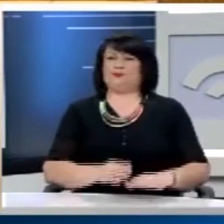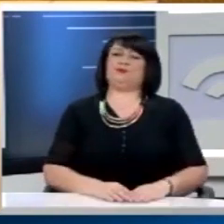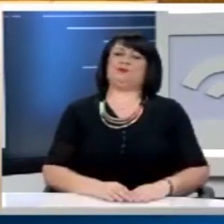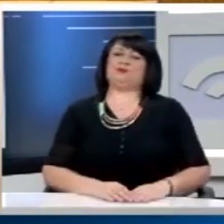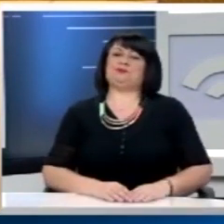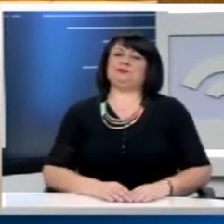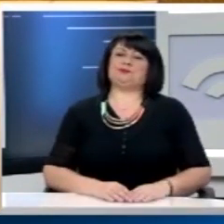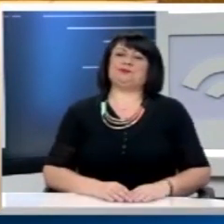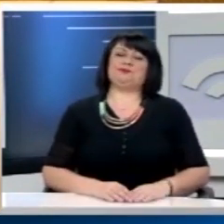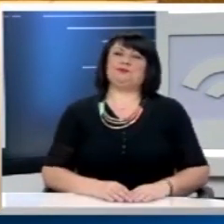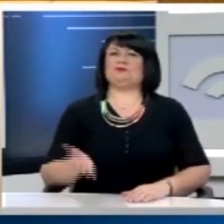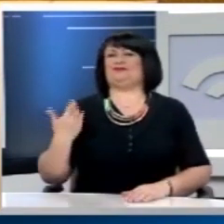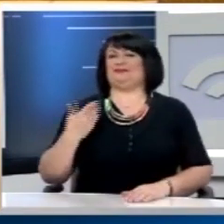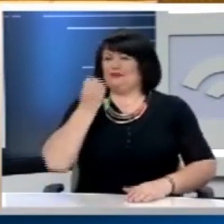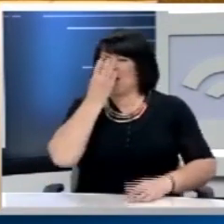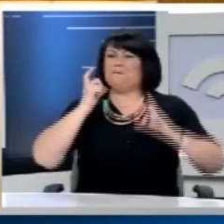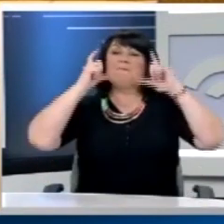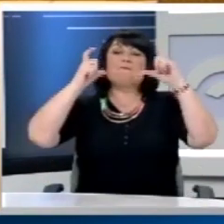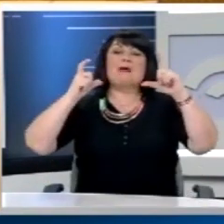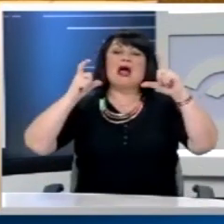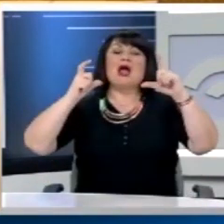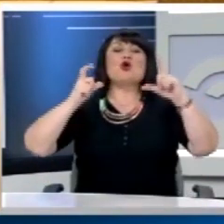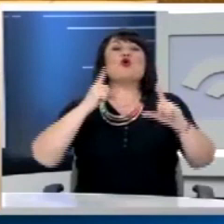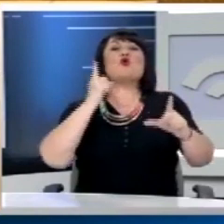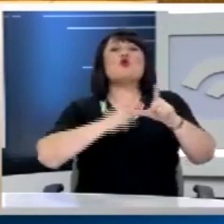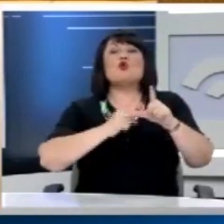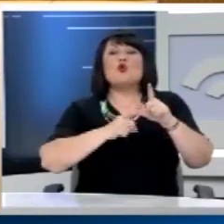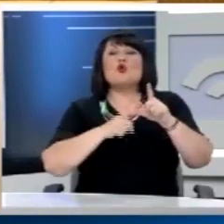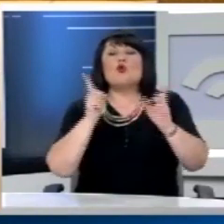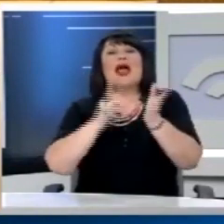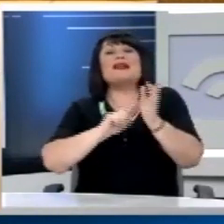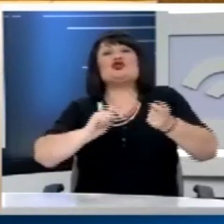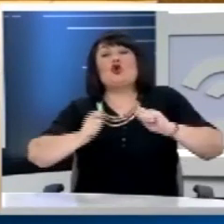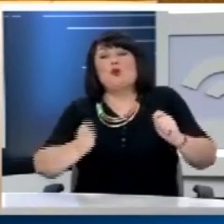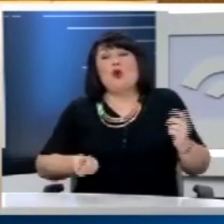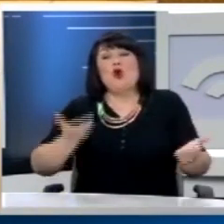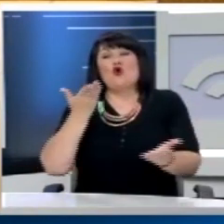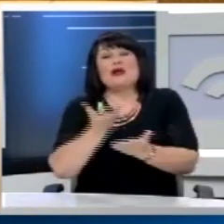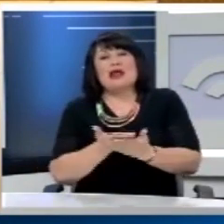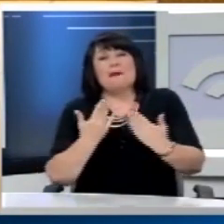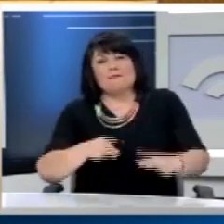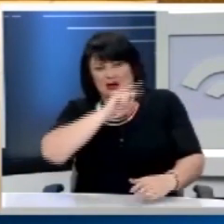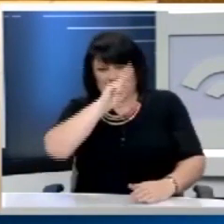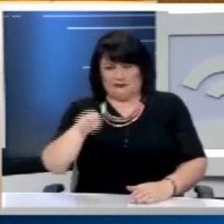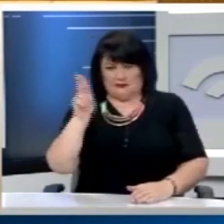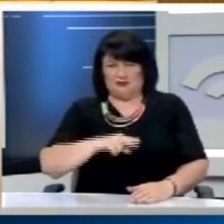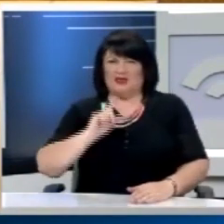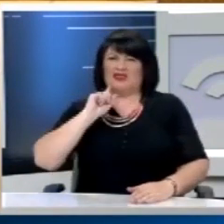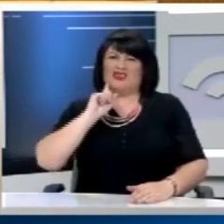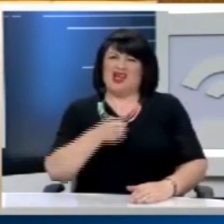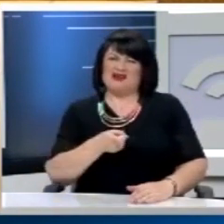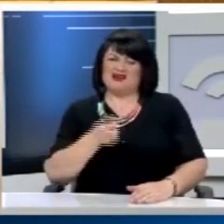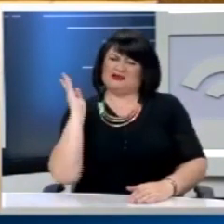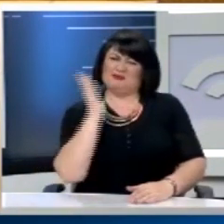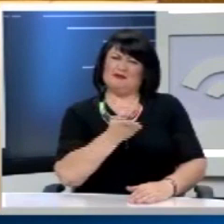Υπενθυμίζω ότι μόλις το Μάιο το ΚΚΕ είχε καταθέσει τροπολογία για την κατάργηση της διάταξης που χτυπά